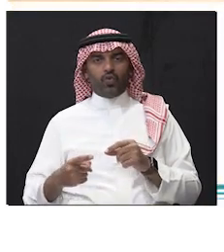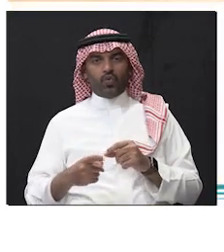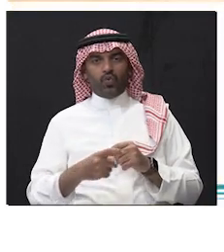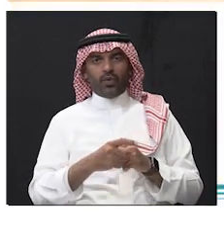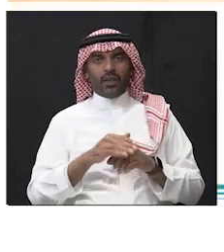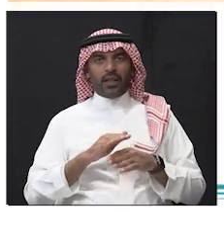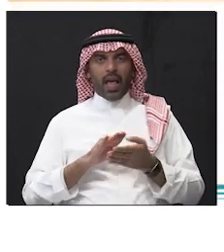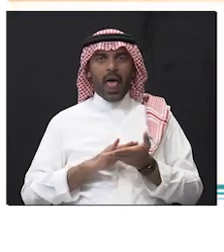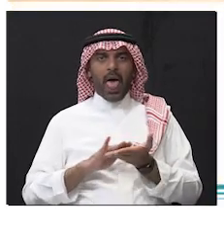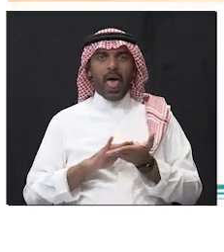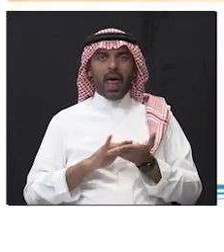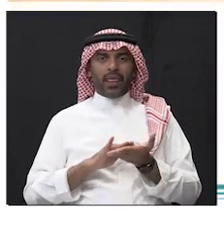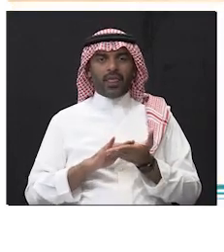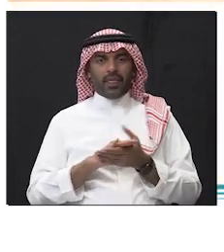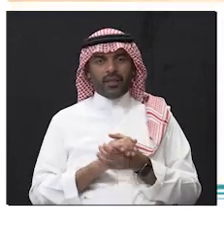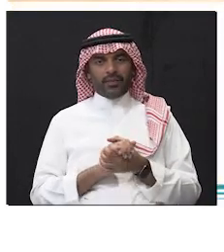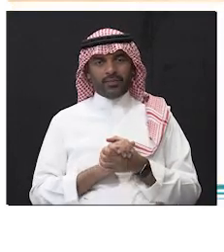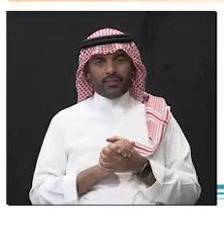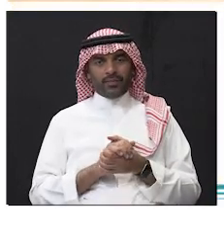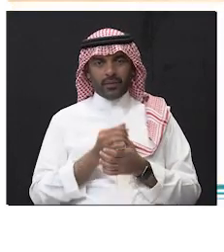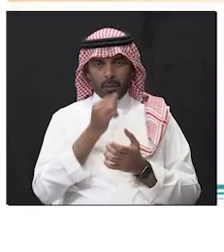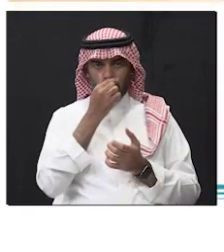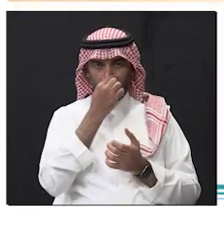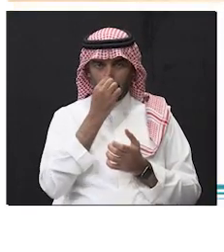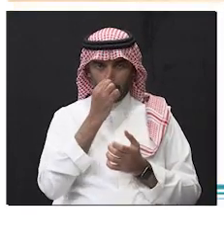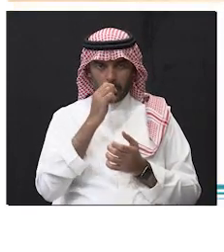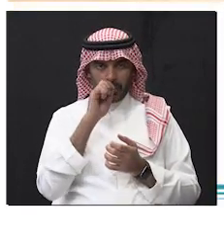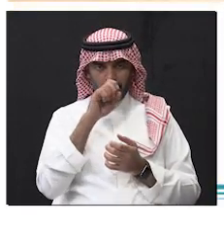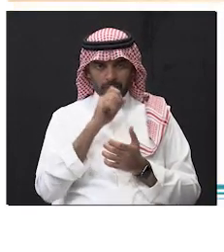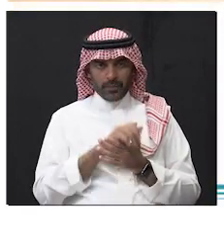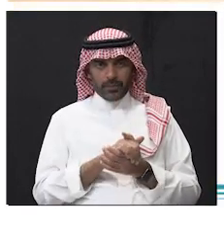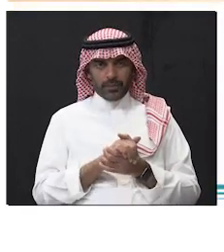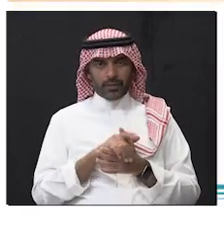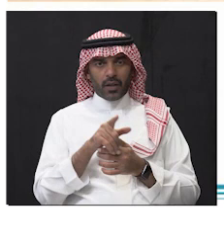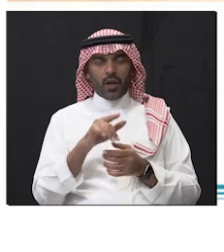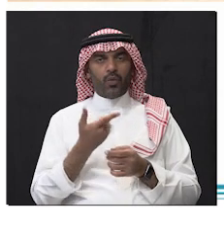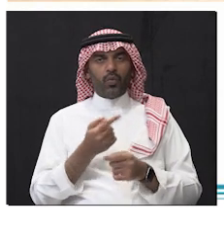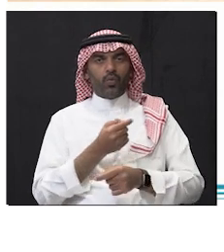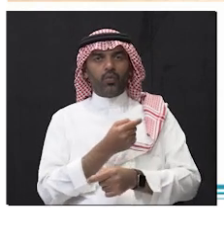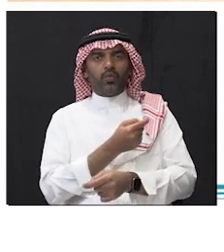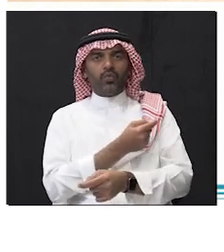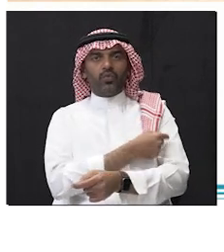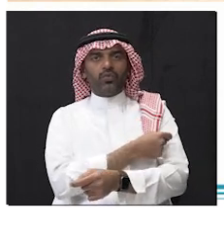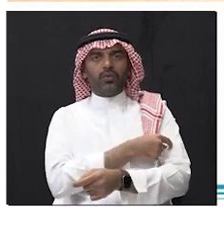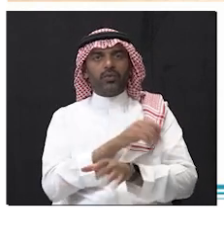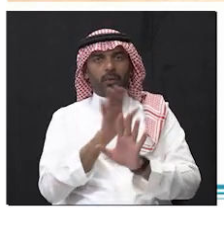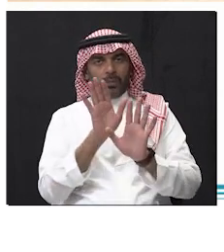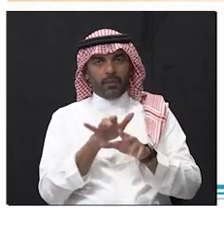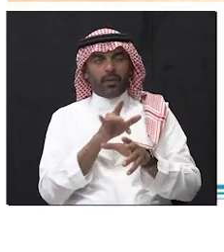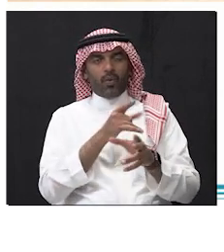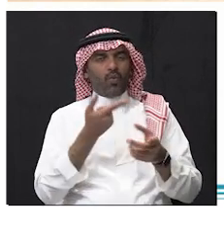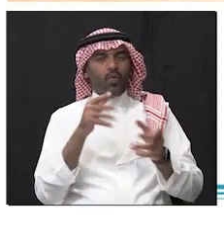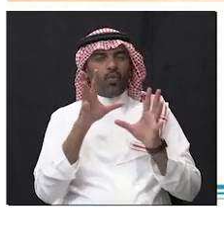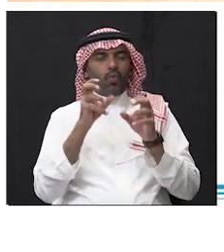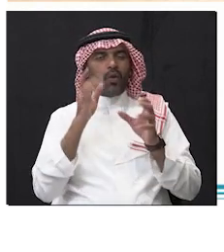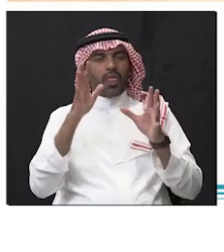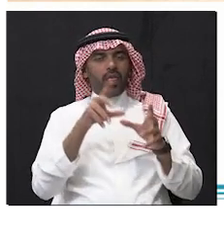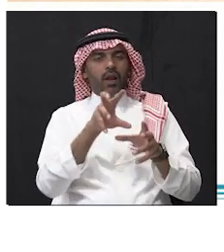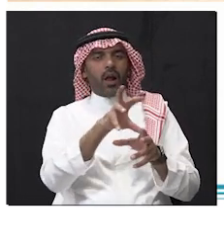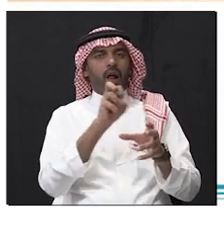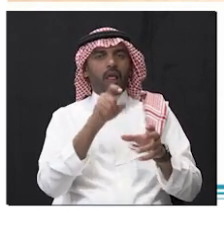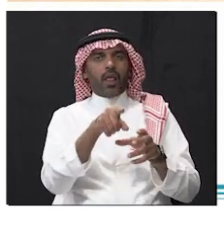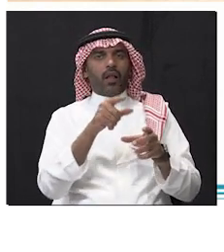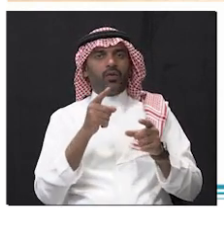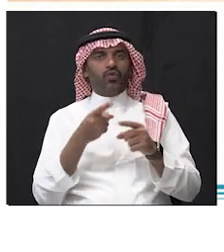العلق الطبي. لاحظ دودة العلق الطبي لها استخدامات طبية، حيث يوجد لها ممصات في الطرفين تعمل على